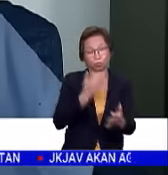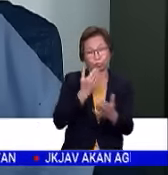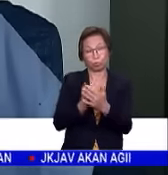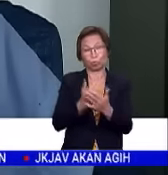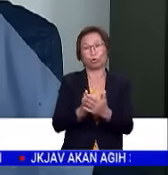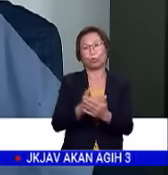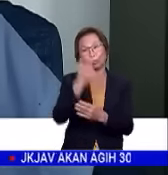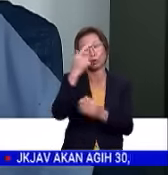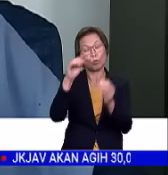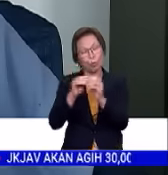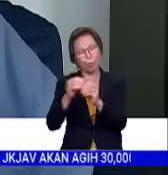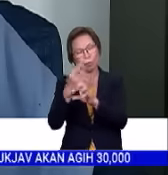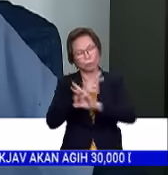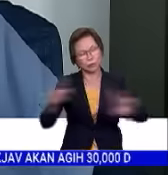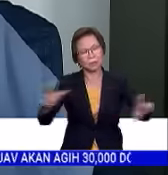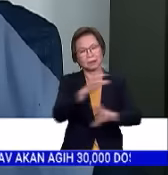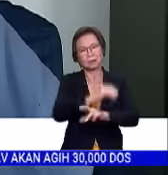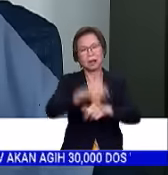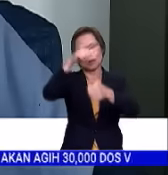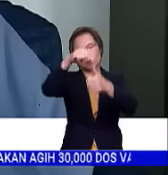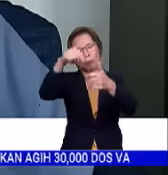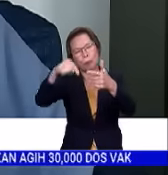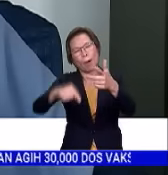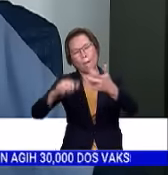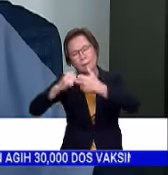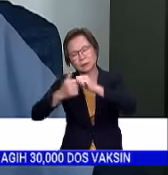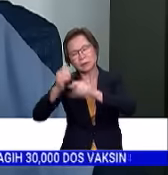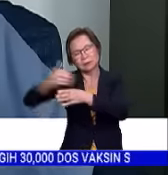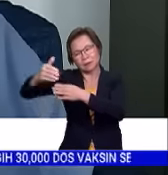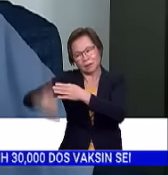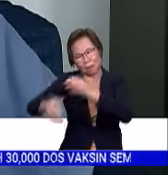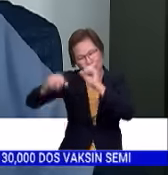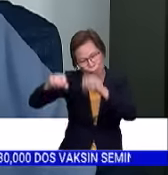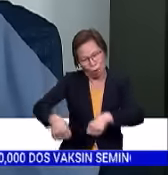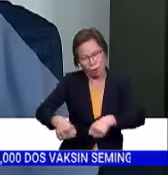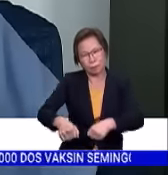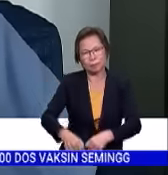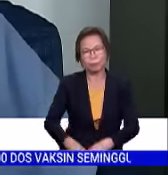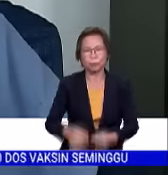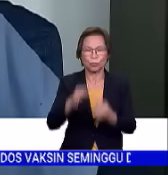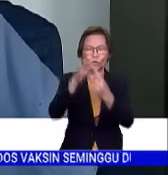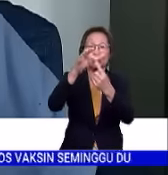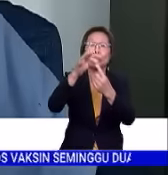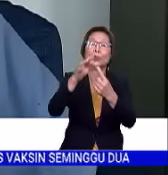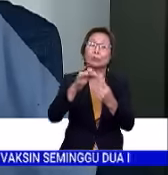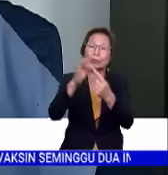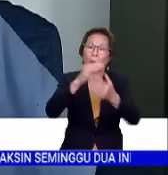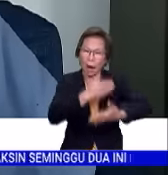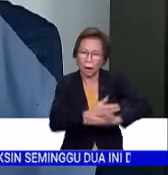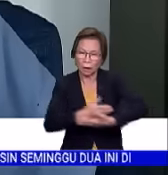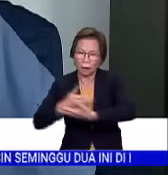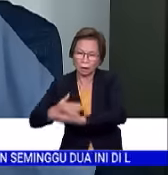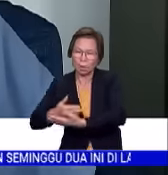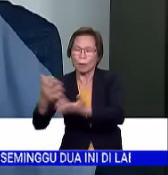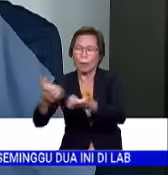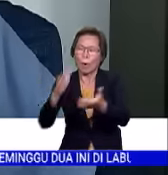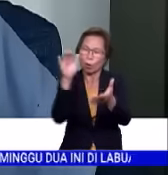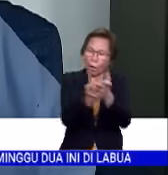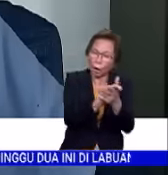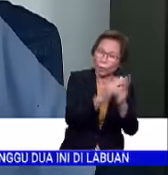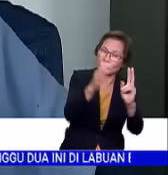lebih bersedia dan menyelesaikan beberapa masalah lah. Contohnya ada anak saya yang nak berkahwin tahun